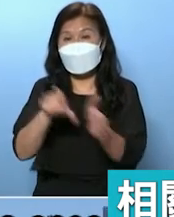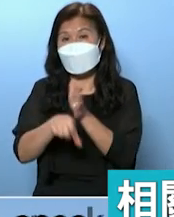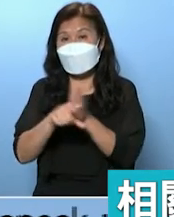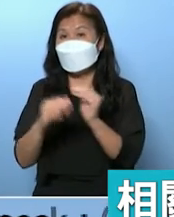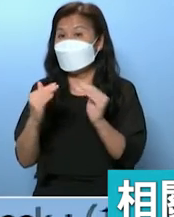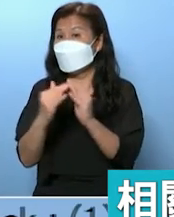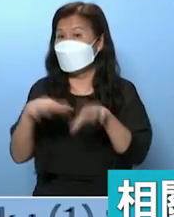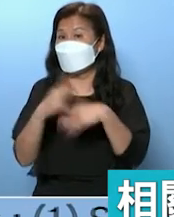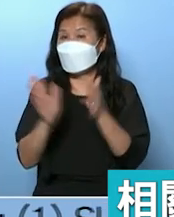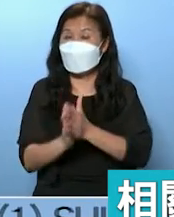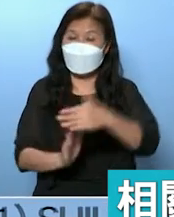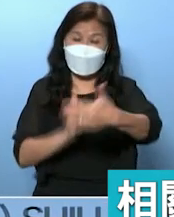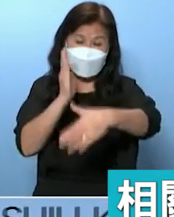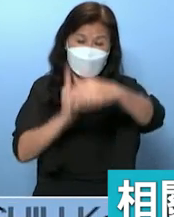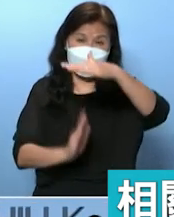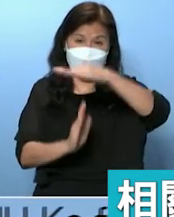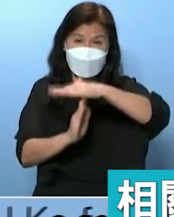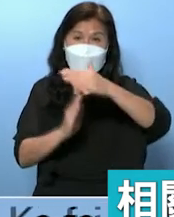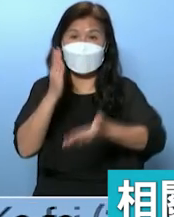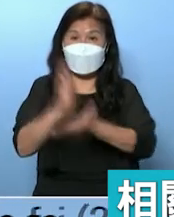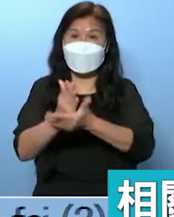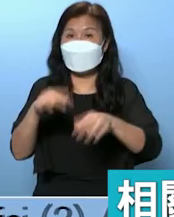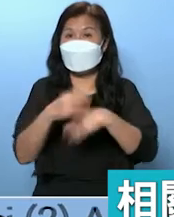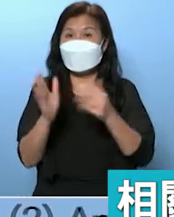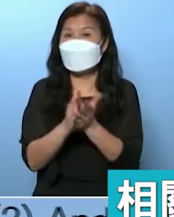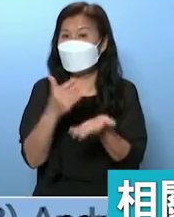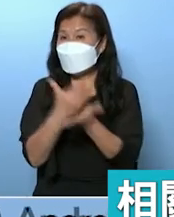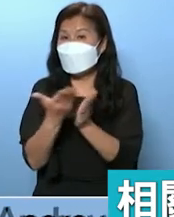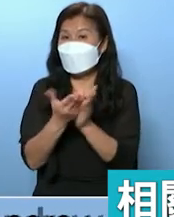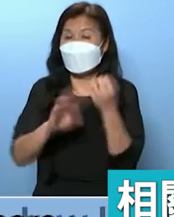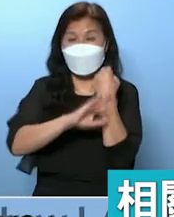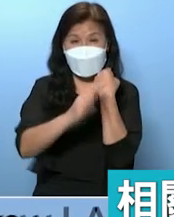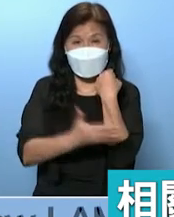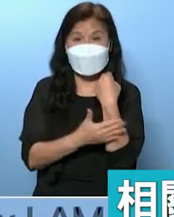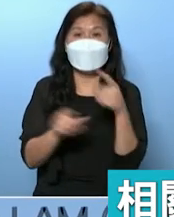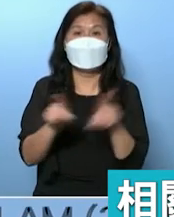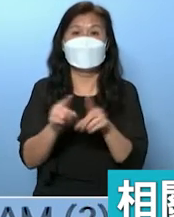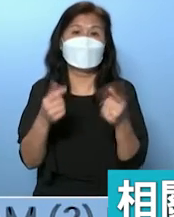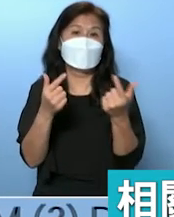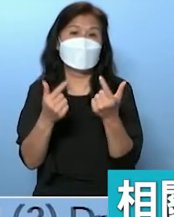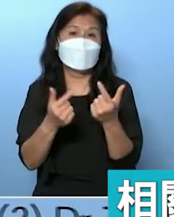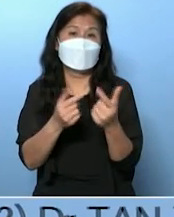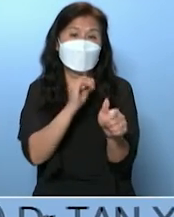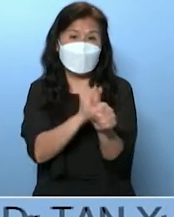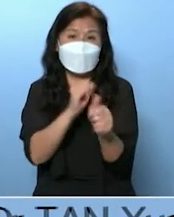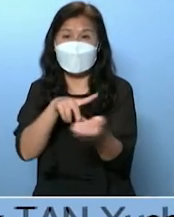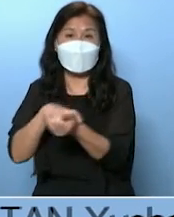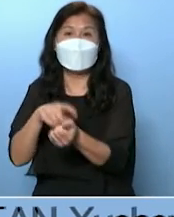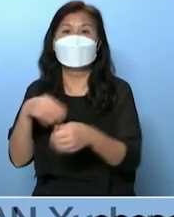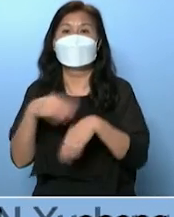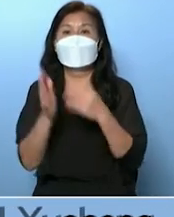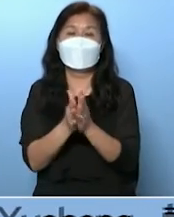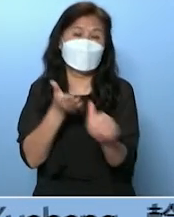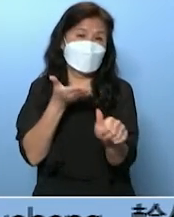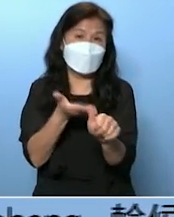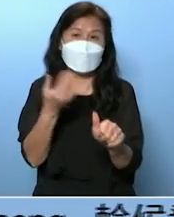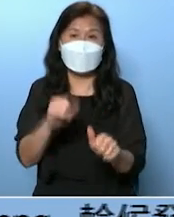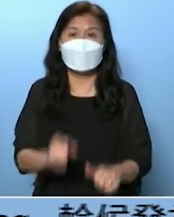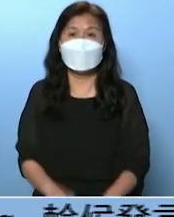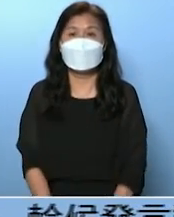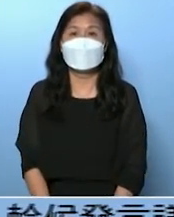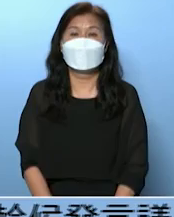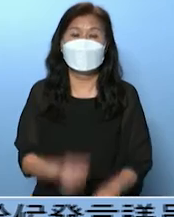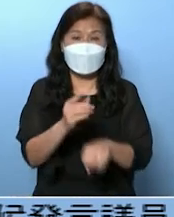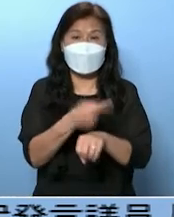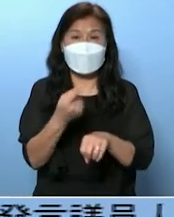止就還款違約採取某些關乎執行抵押的行動，可稱為暫緩執